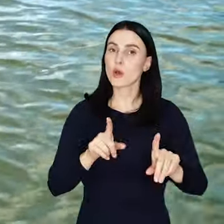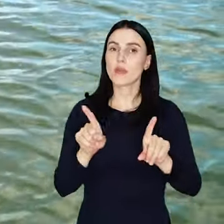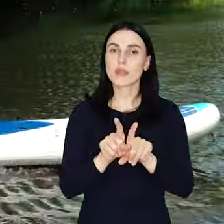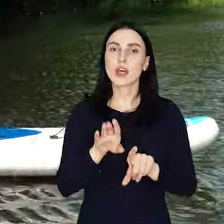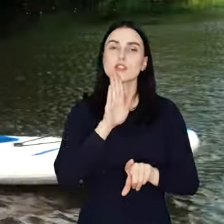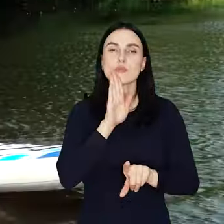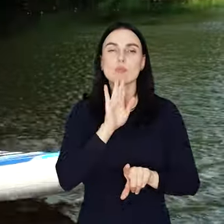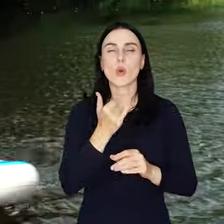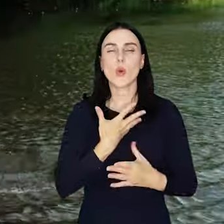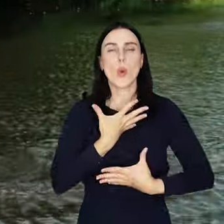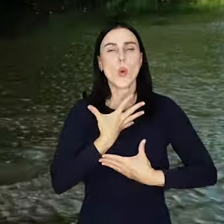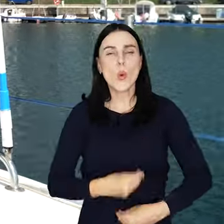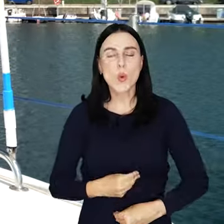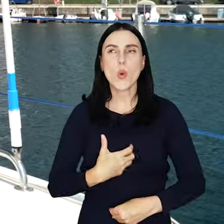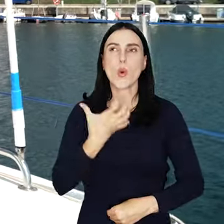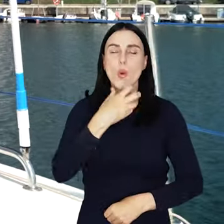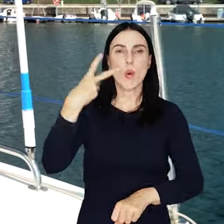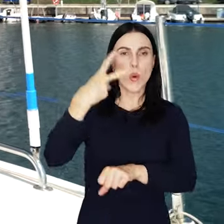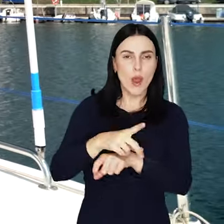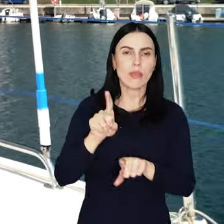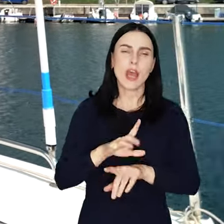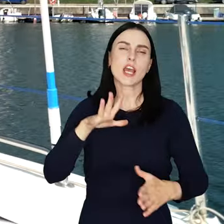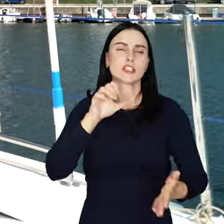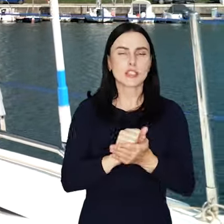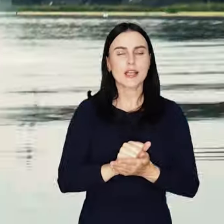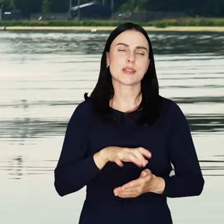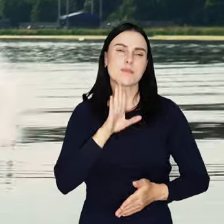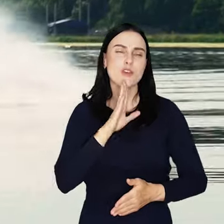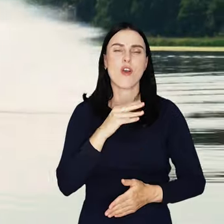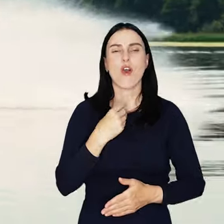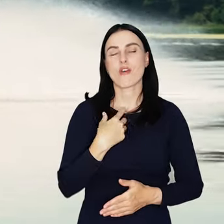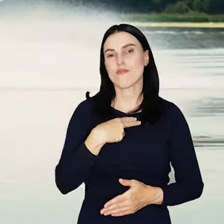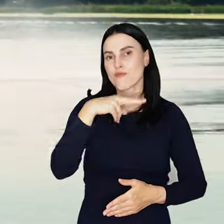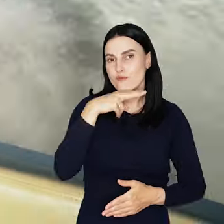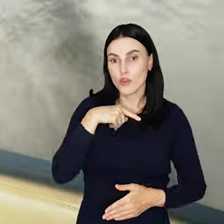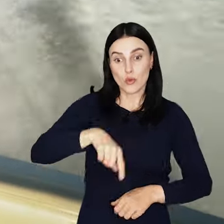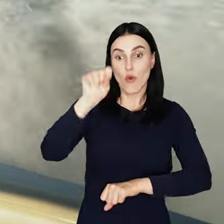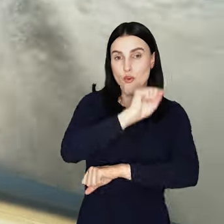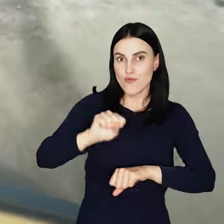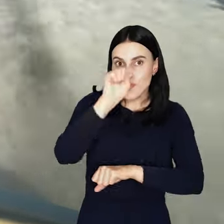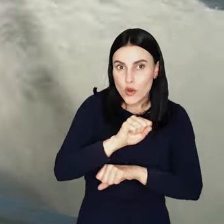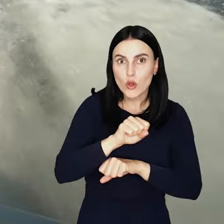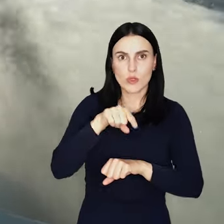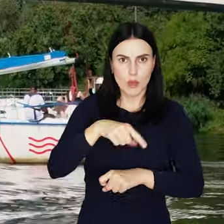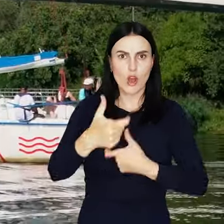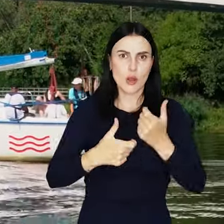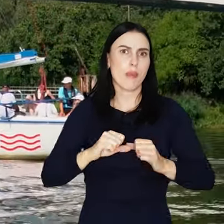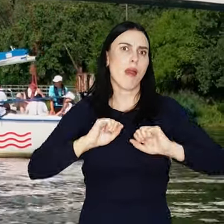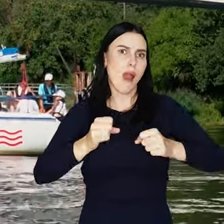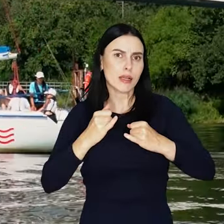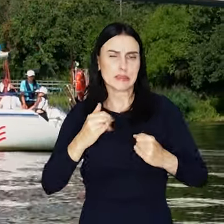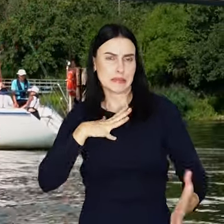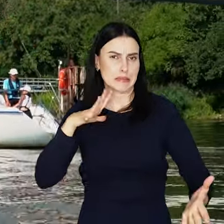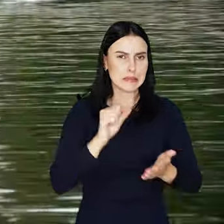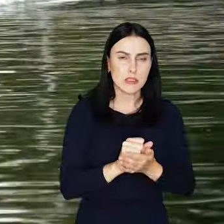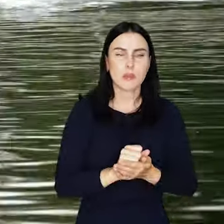Sposobem na ochłodę w upalne dni może być też spędzanie czasu nad wodą, a we Wrocławiu można to robić aktywnie, uprawiając sport.